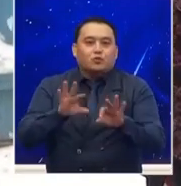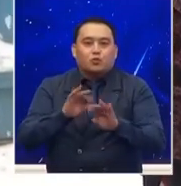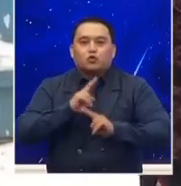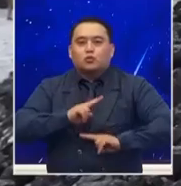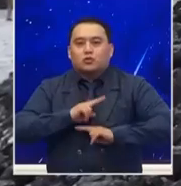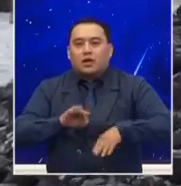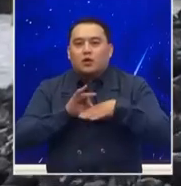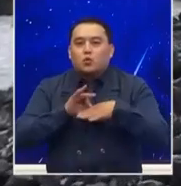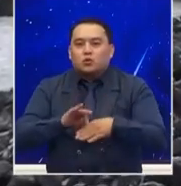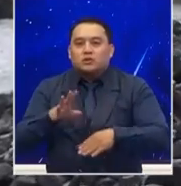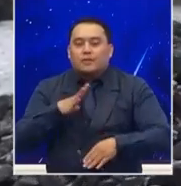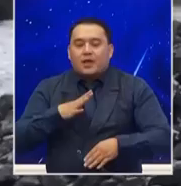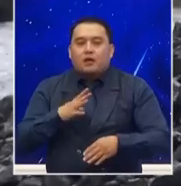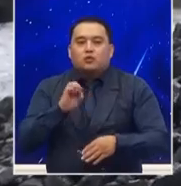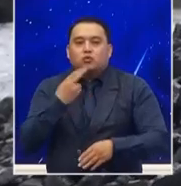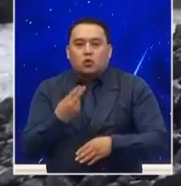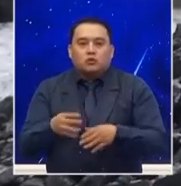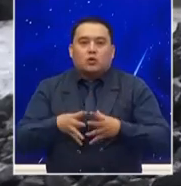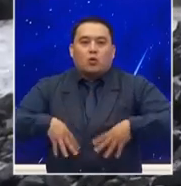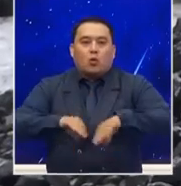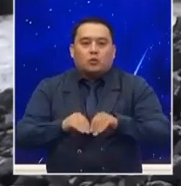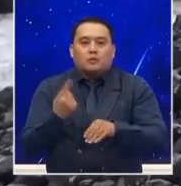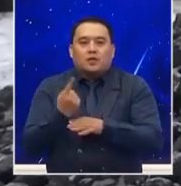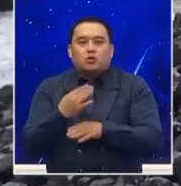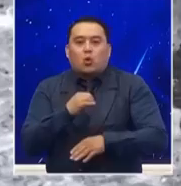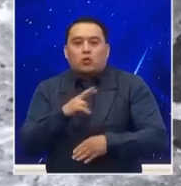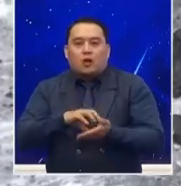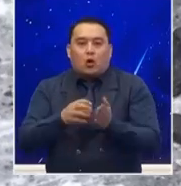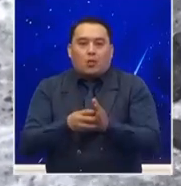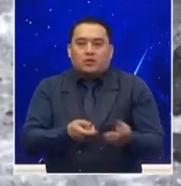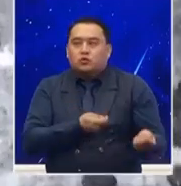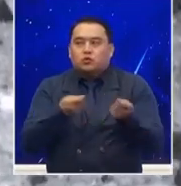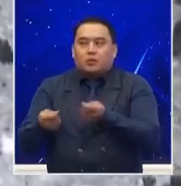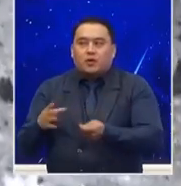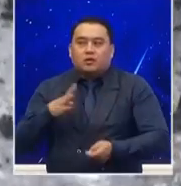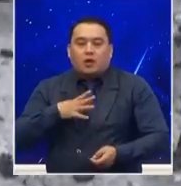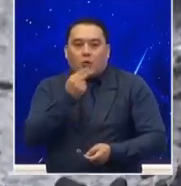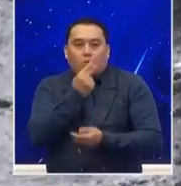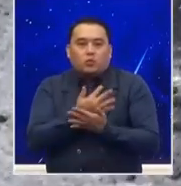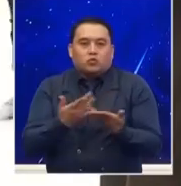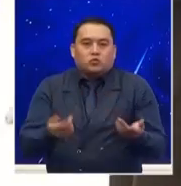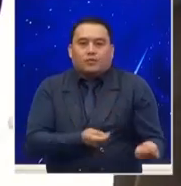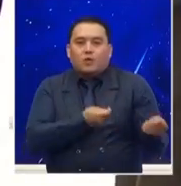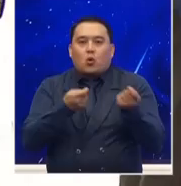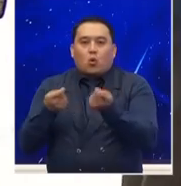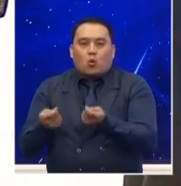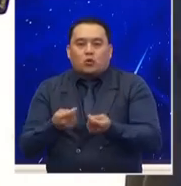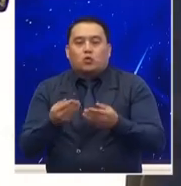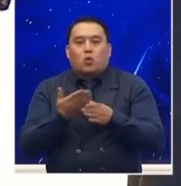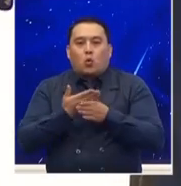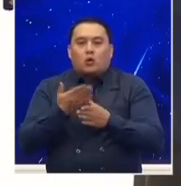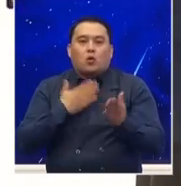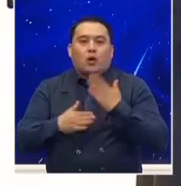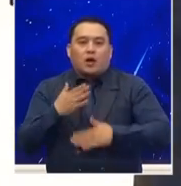жұмыстарын жүргізді. Әлеуметтік жағдайы нашар отбасыларға 1 тоннадан аса көмір түсіріп берді. Азық түліктерінде арқалай барып, кей жан ұяға